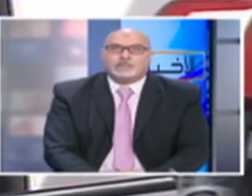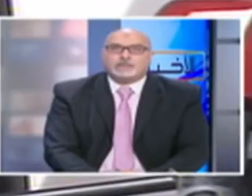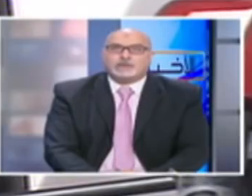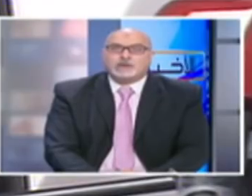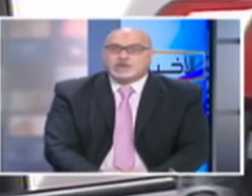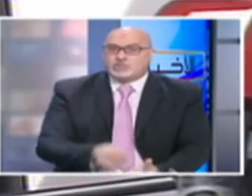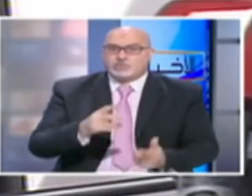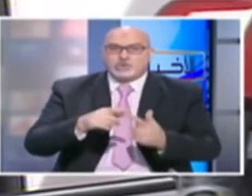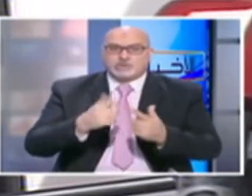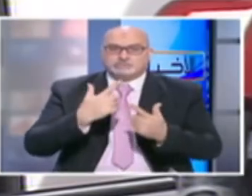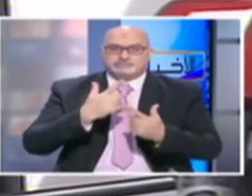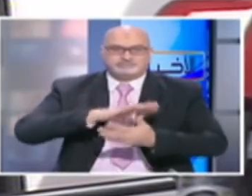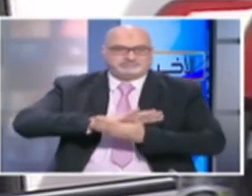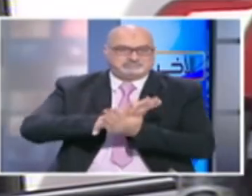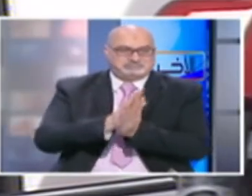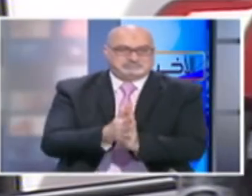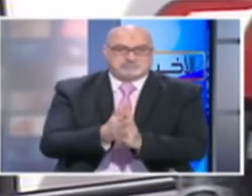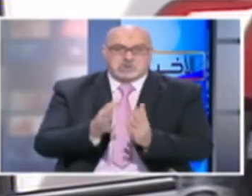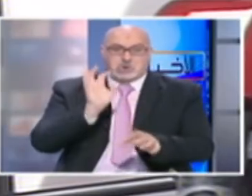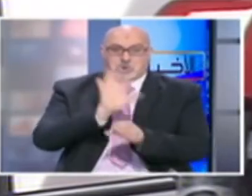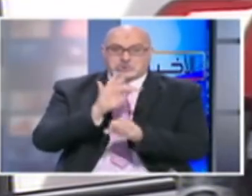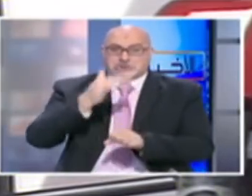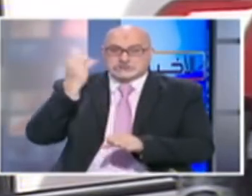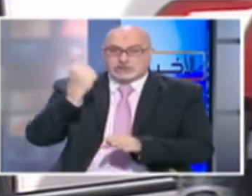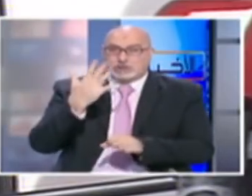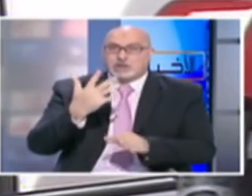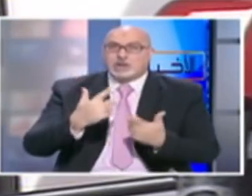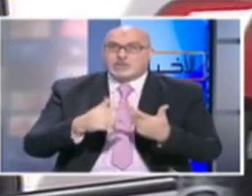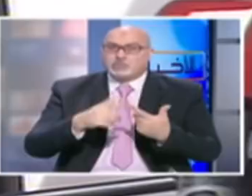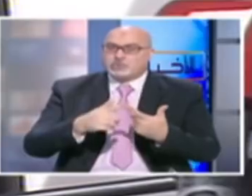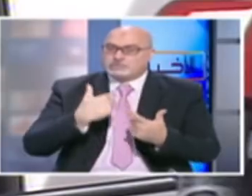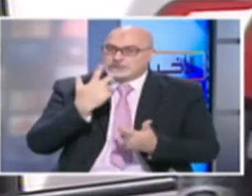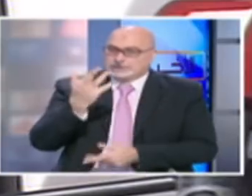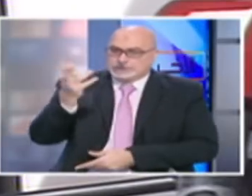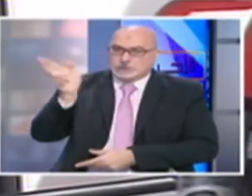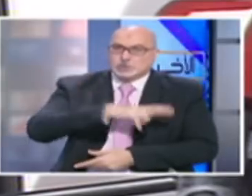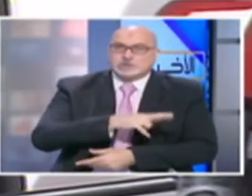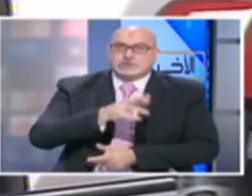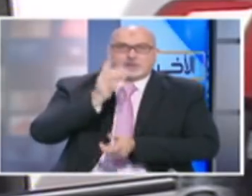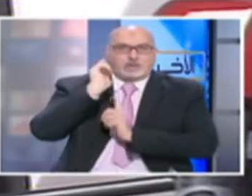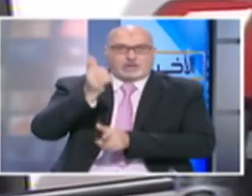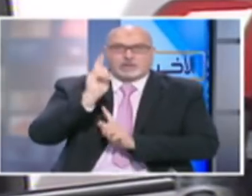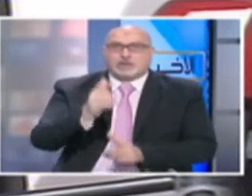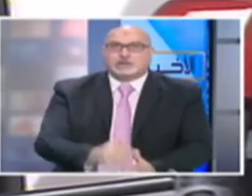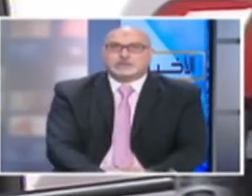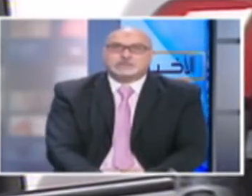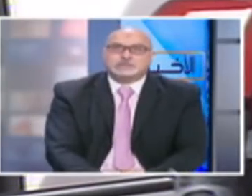على الشعب الصحراوي استئناف العمل العسكري المسلح